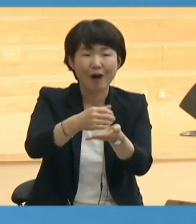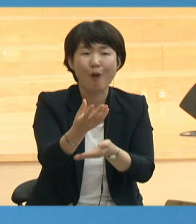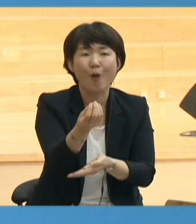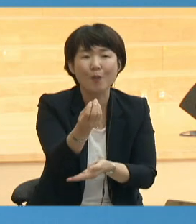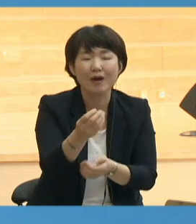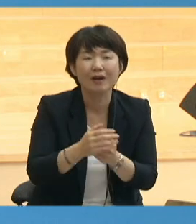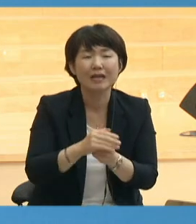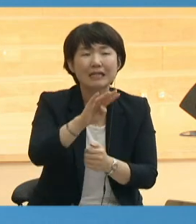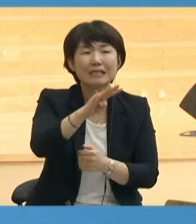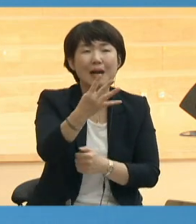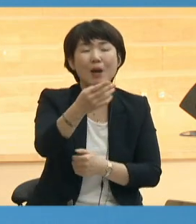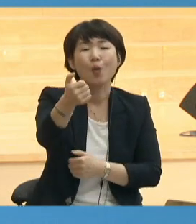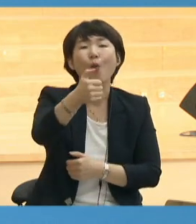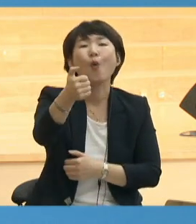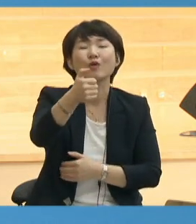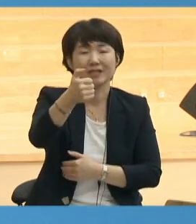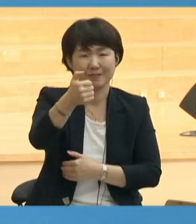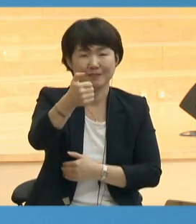450